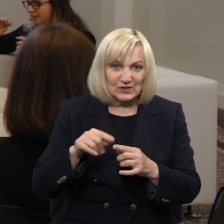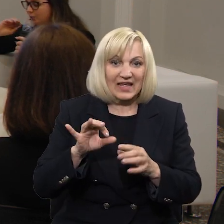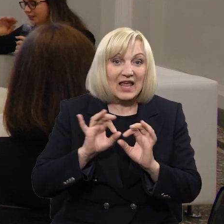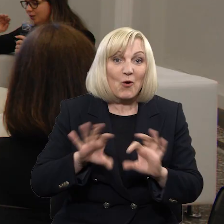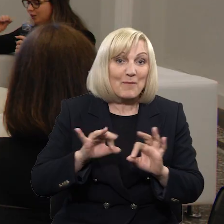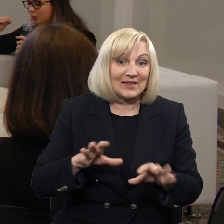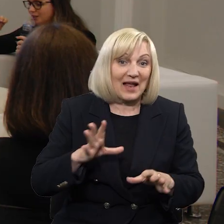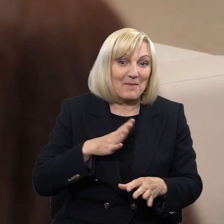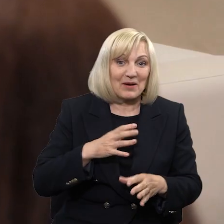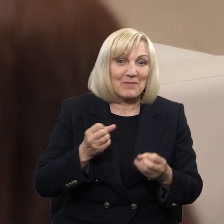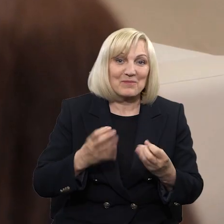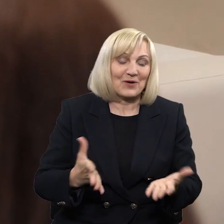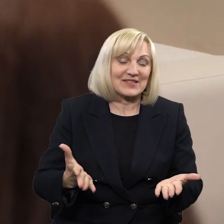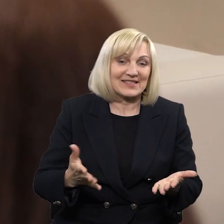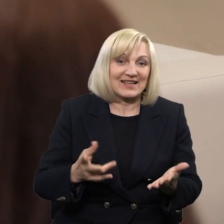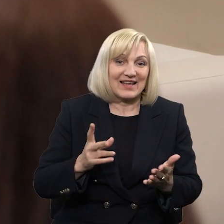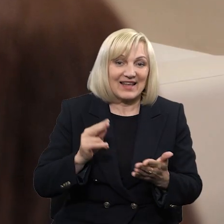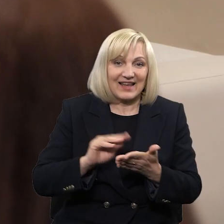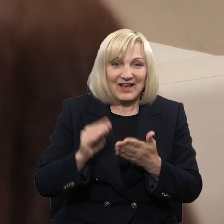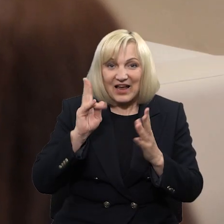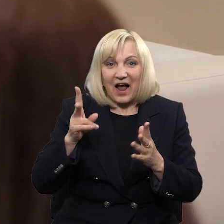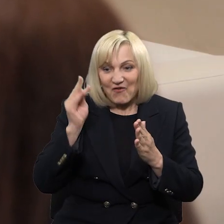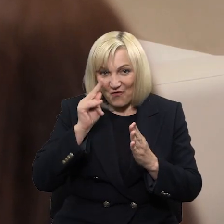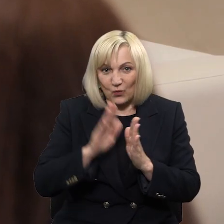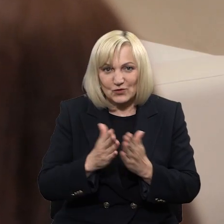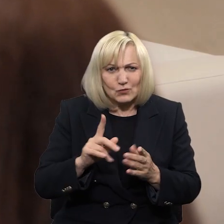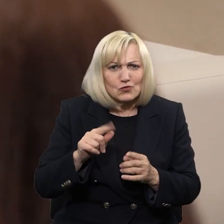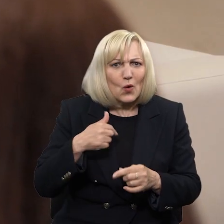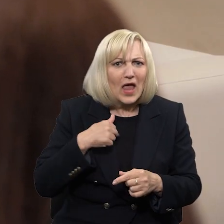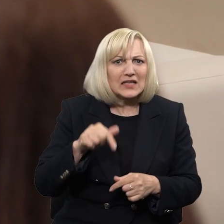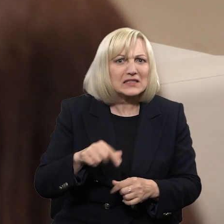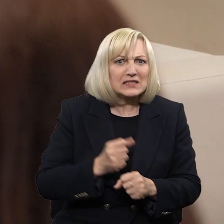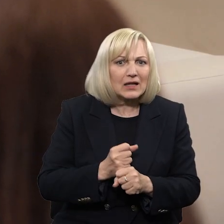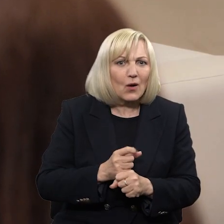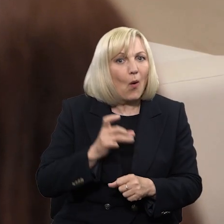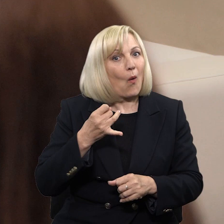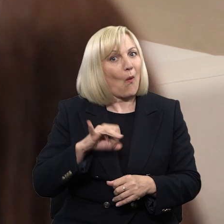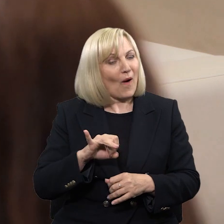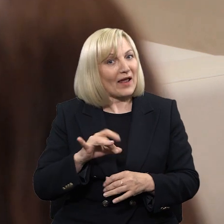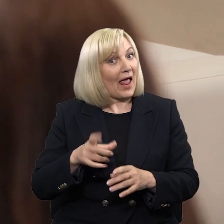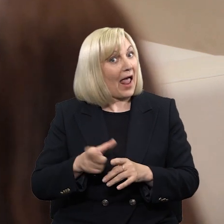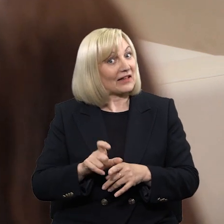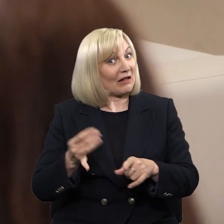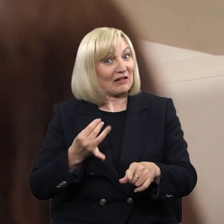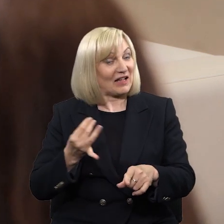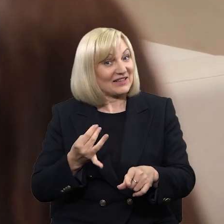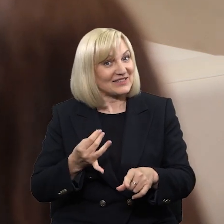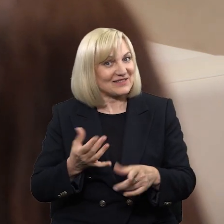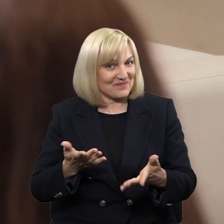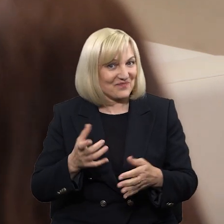и комментарии были просто знаете вот можно в учебнике Так что я здесь делаю Ой это интересно